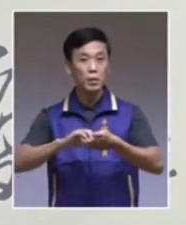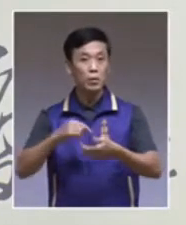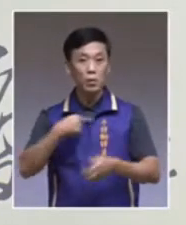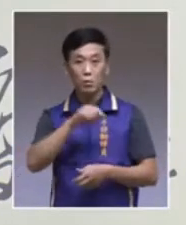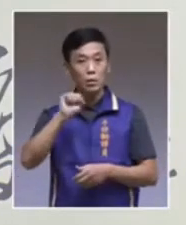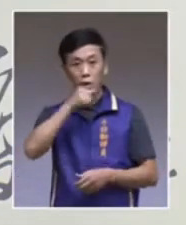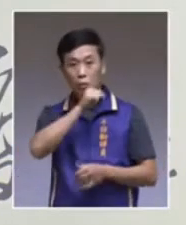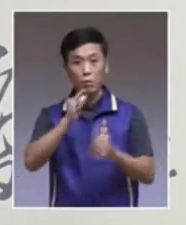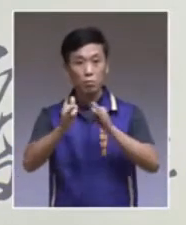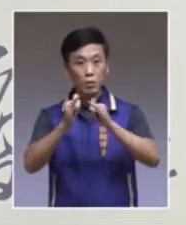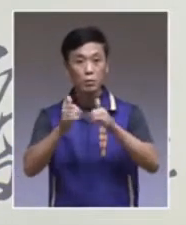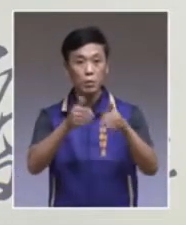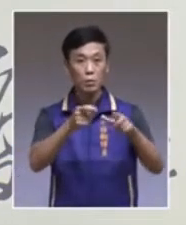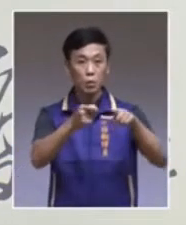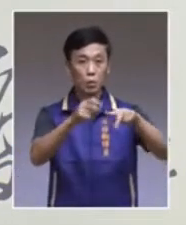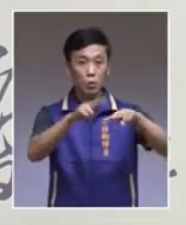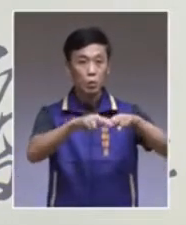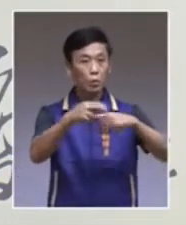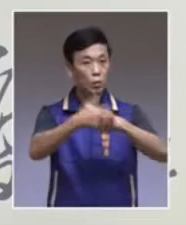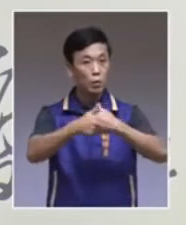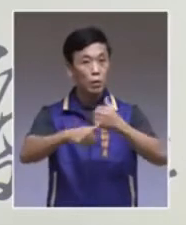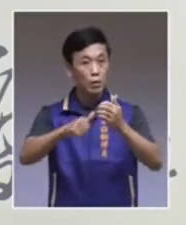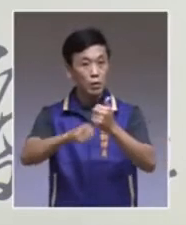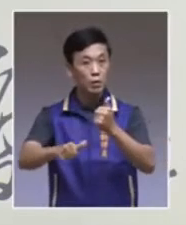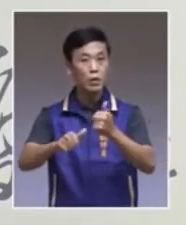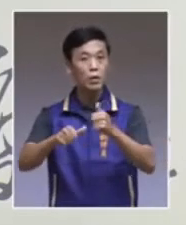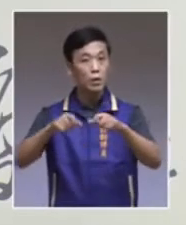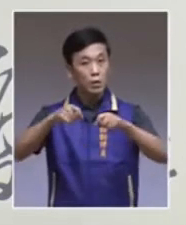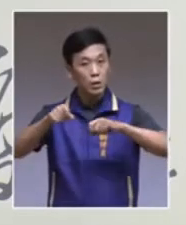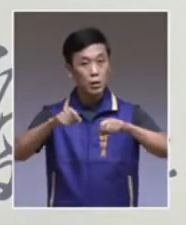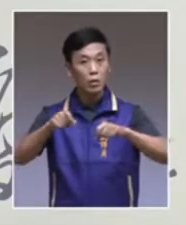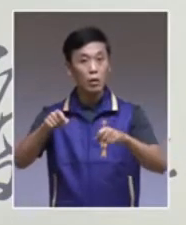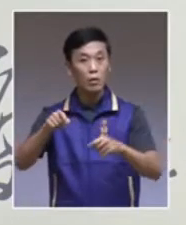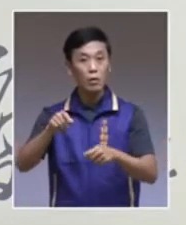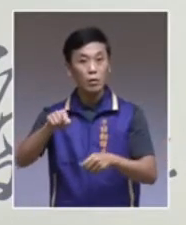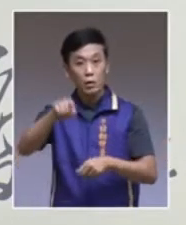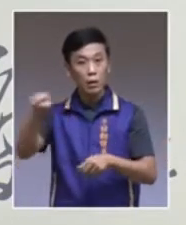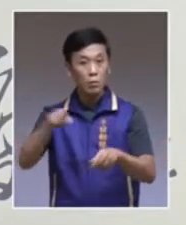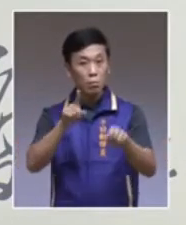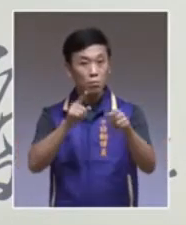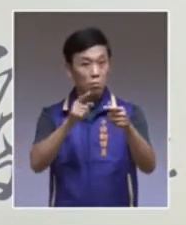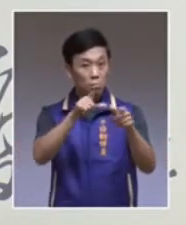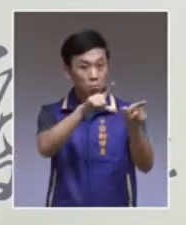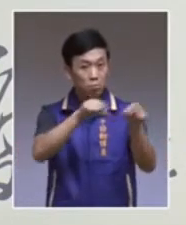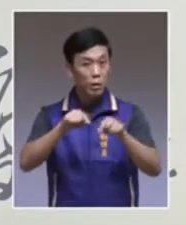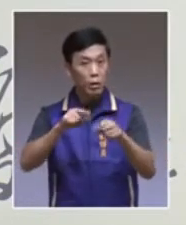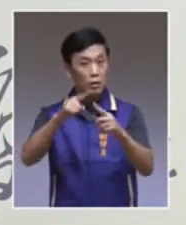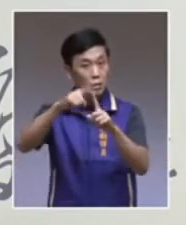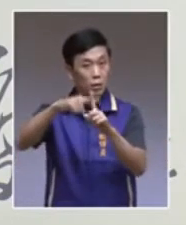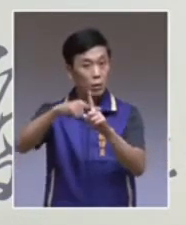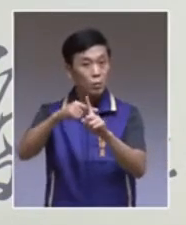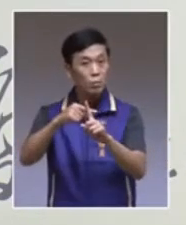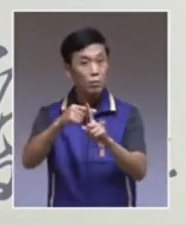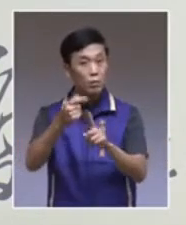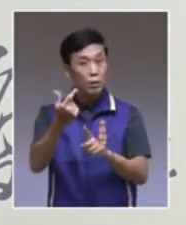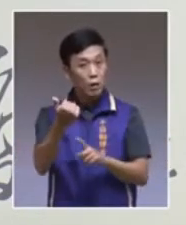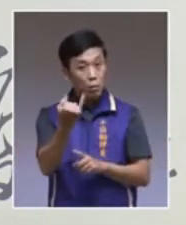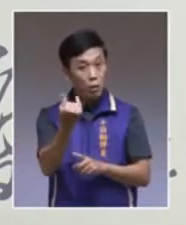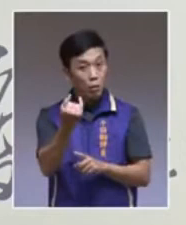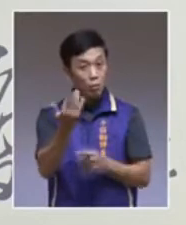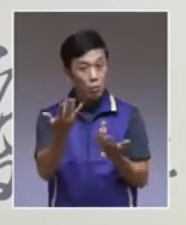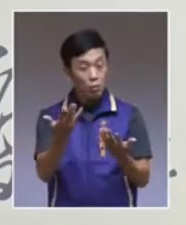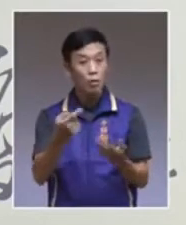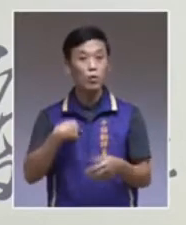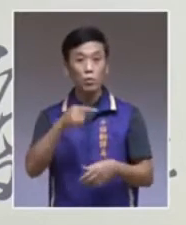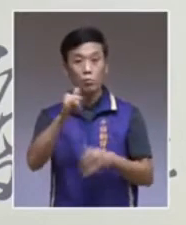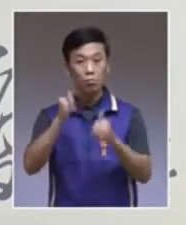对于公共卫生的习惯措施大家遵从的程度，所以假如我们大家都能够保持社